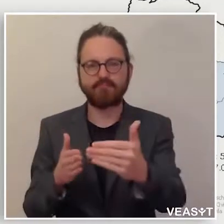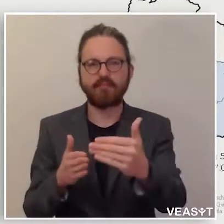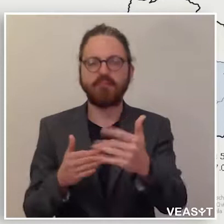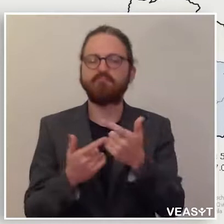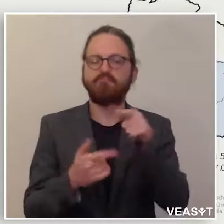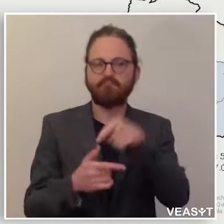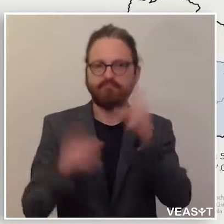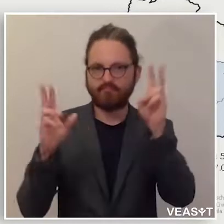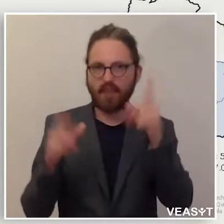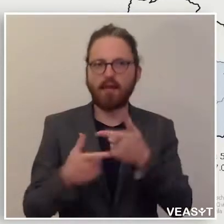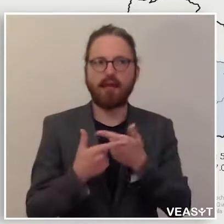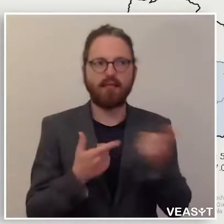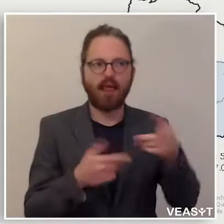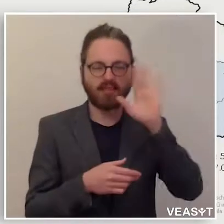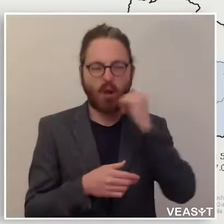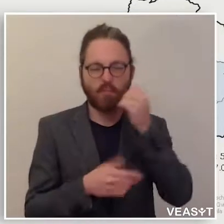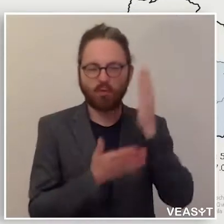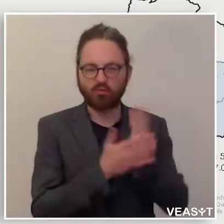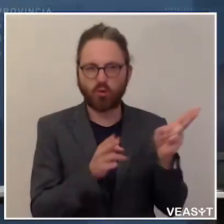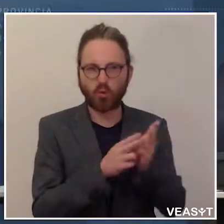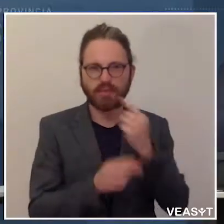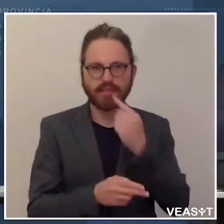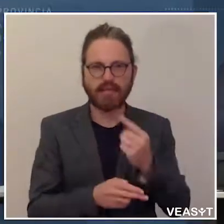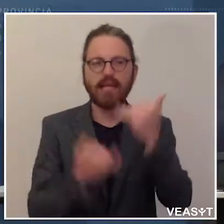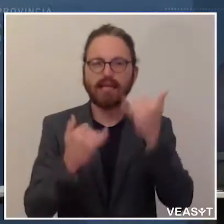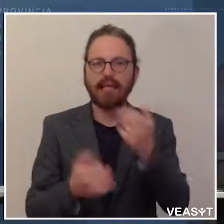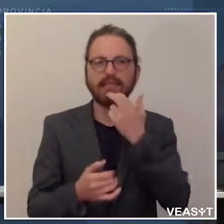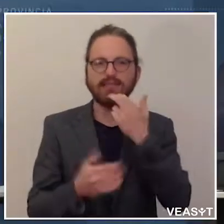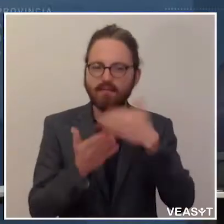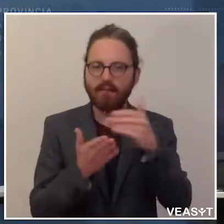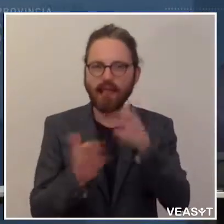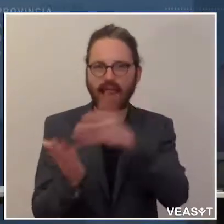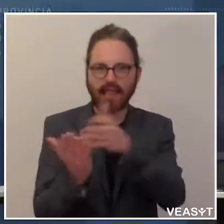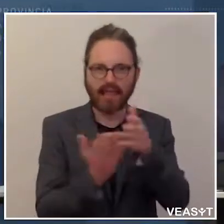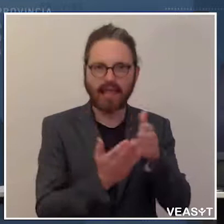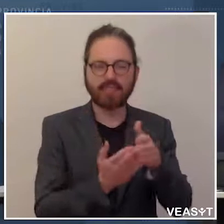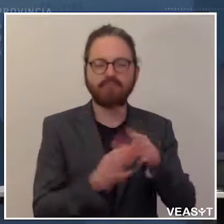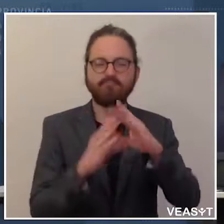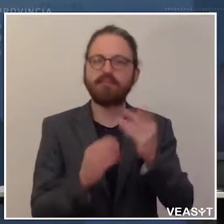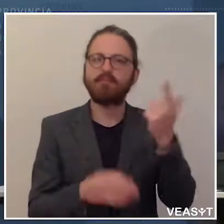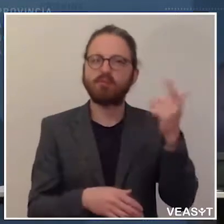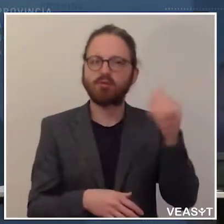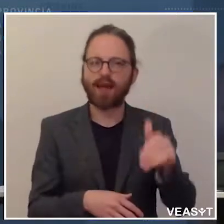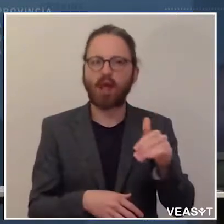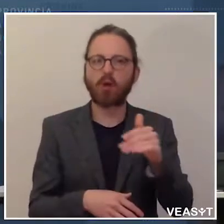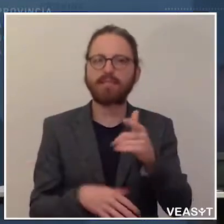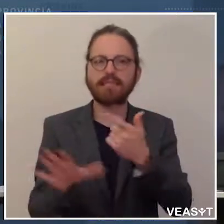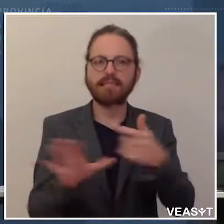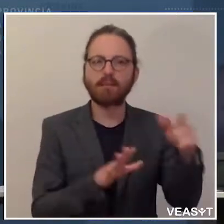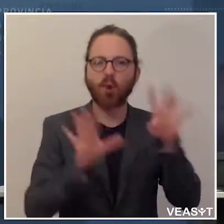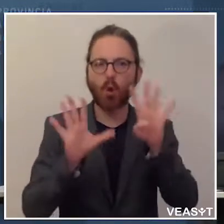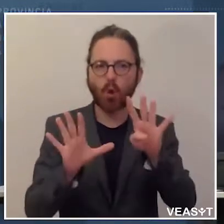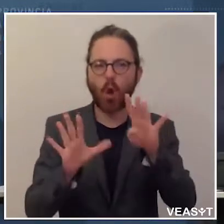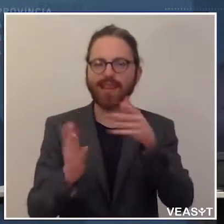pisellone sabot componga specifici test su raitre fughe nomen white as snow in the